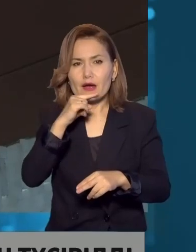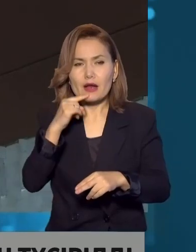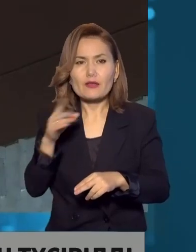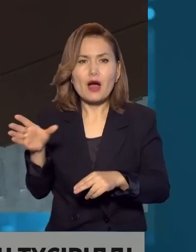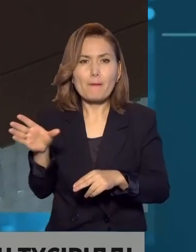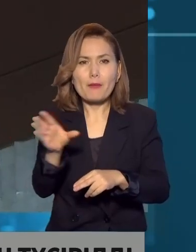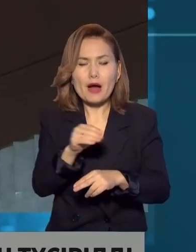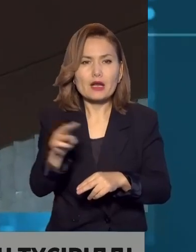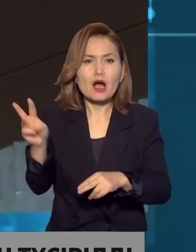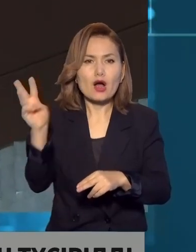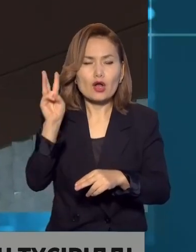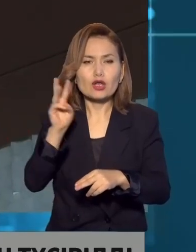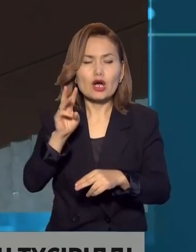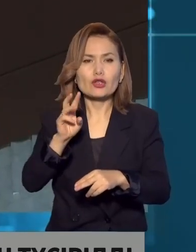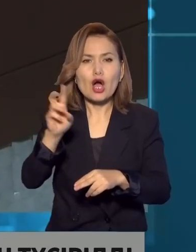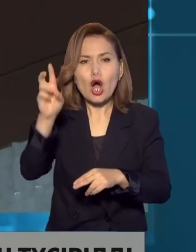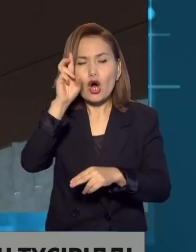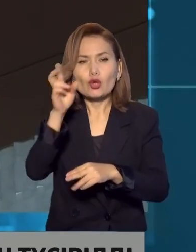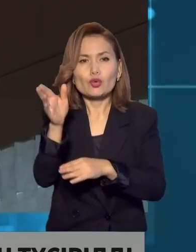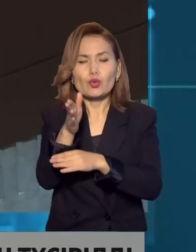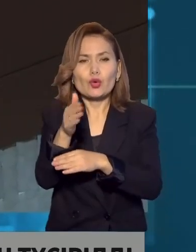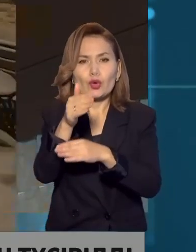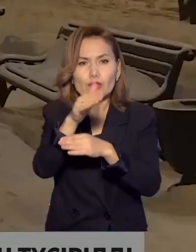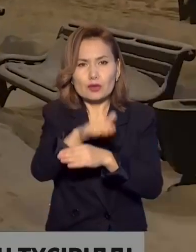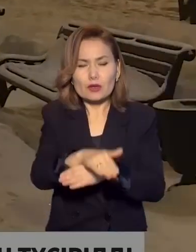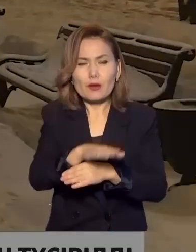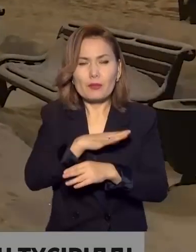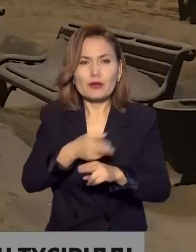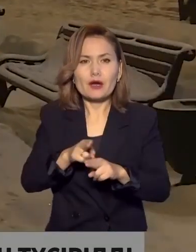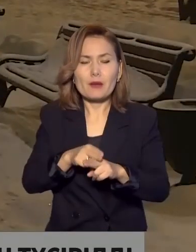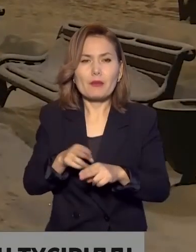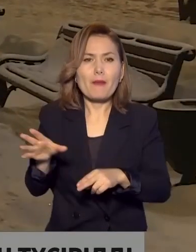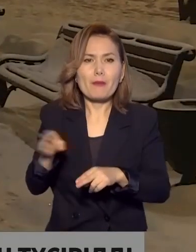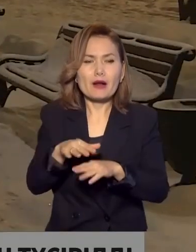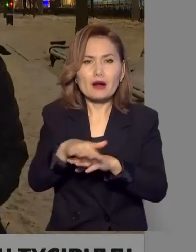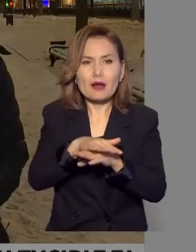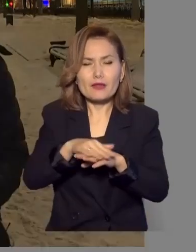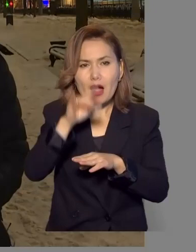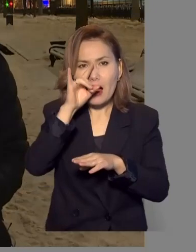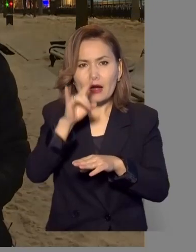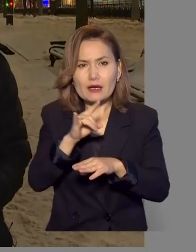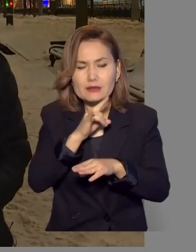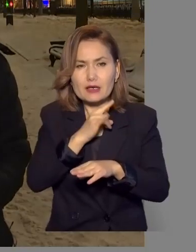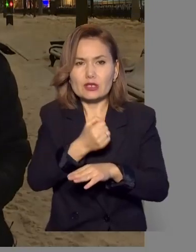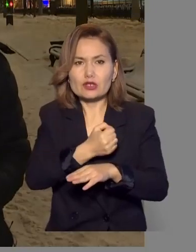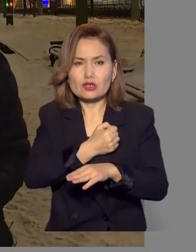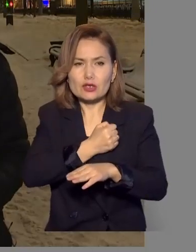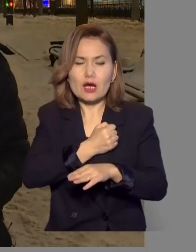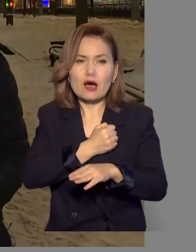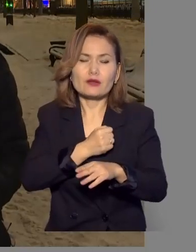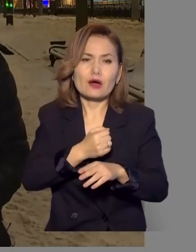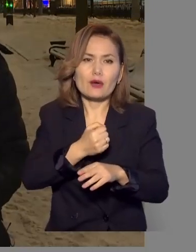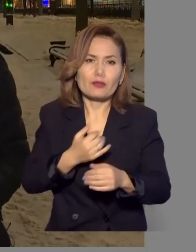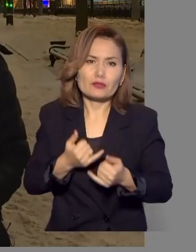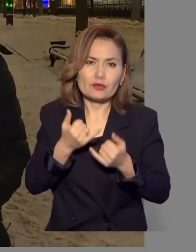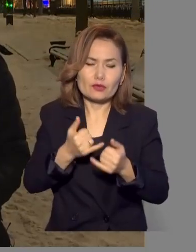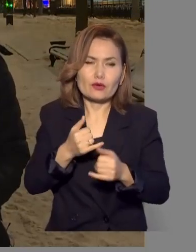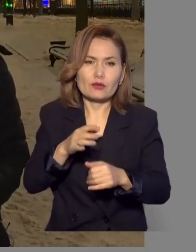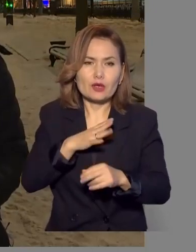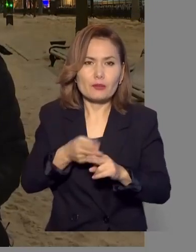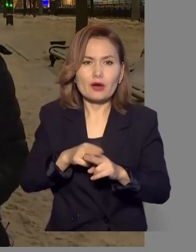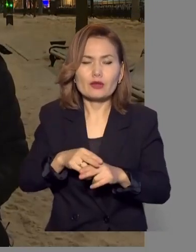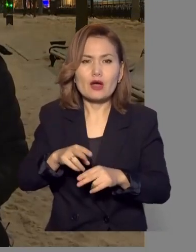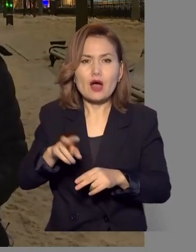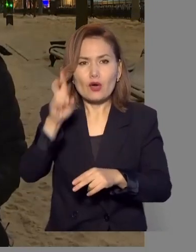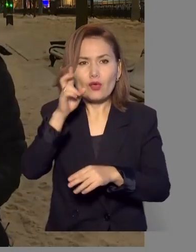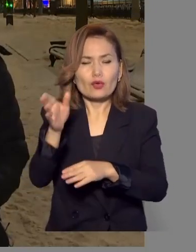барлық консулдықтарында да ту төмен түсірілді. Оған келушілердің тілегі бір. Енді ешқашан азалы күн қайталанбасын, көк туымыз төмен